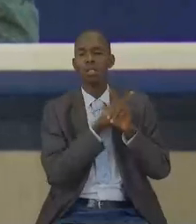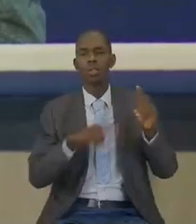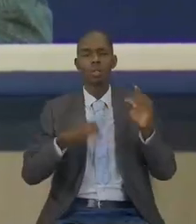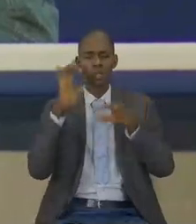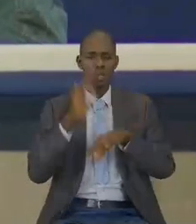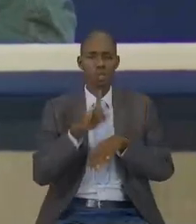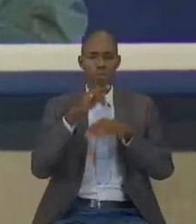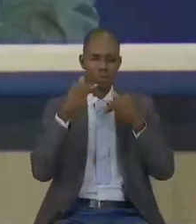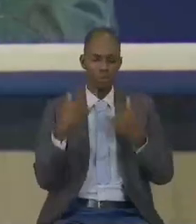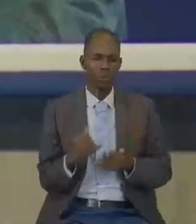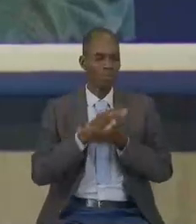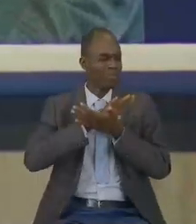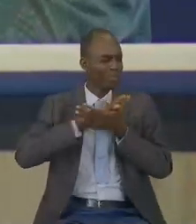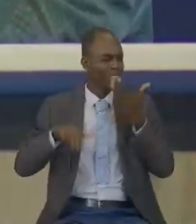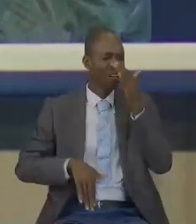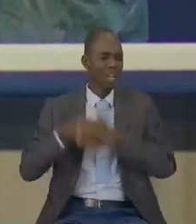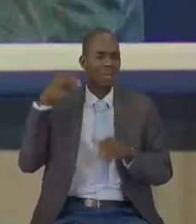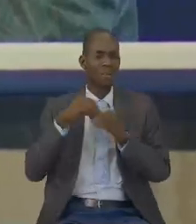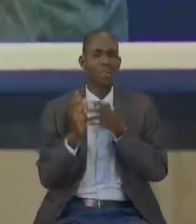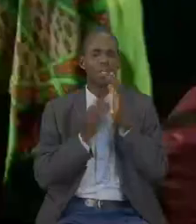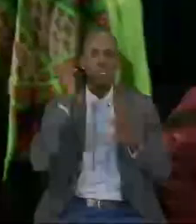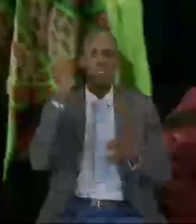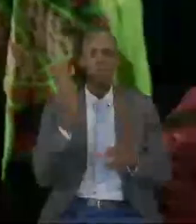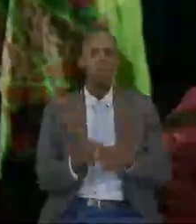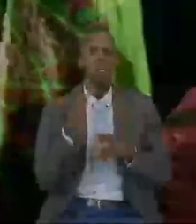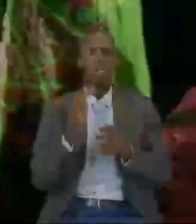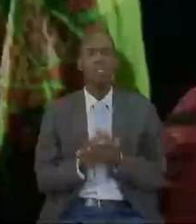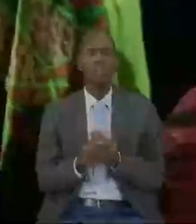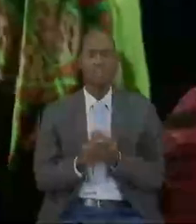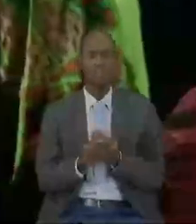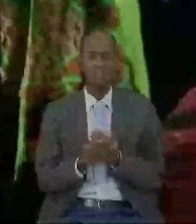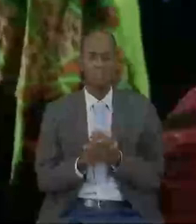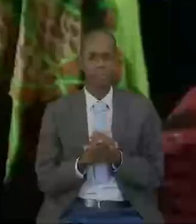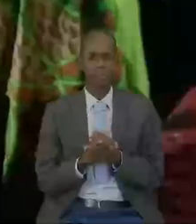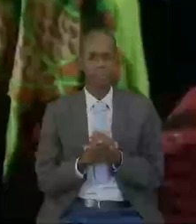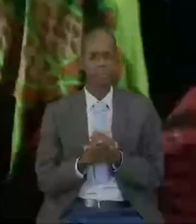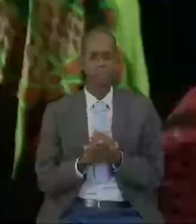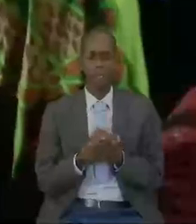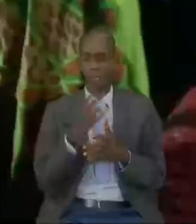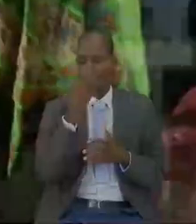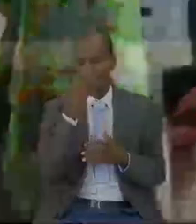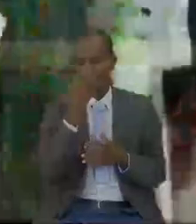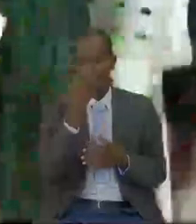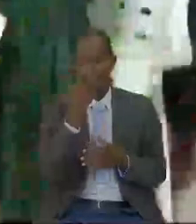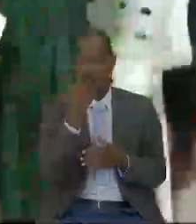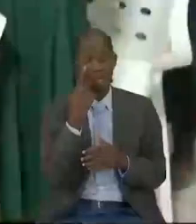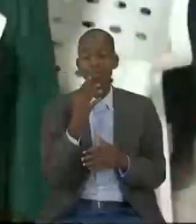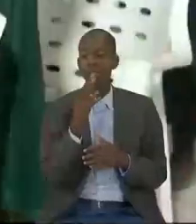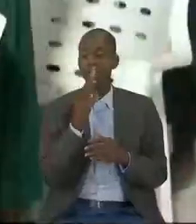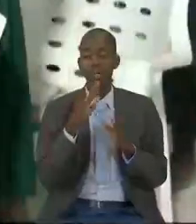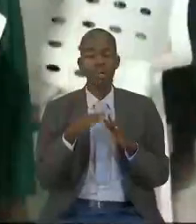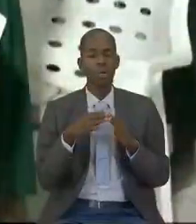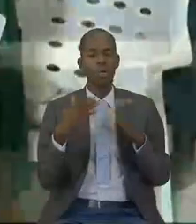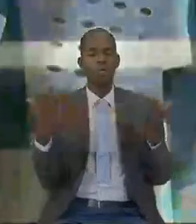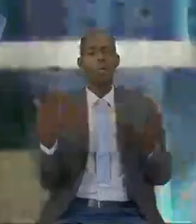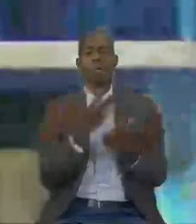vu, je prie que le Seigneur le touche maintenant. Et que cela soit balayé au nom de Jésus.